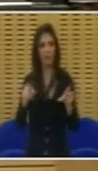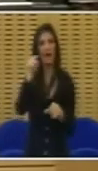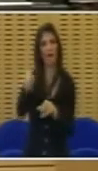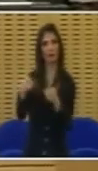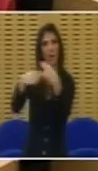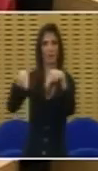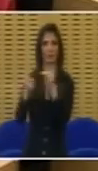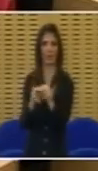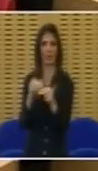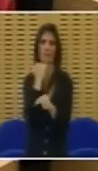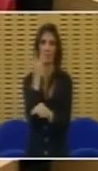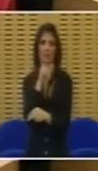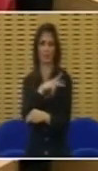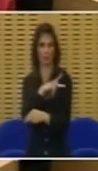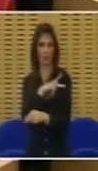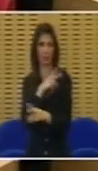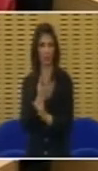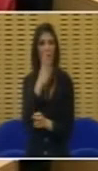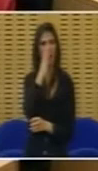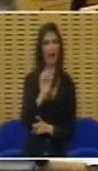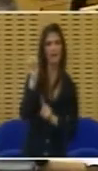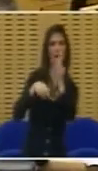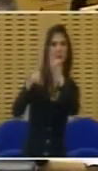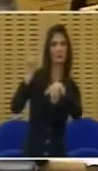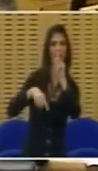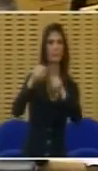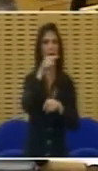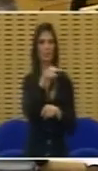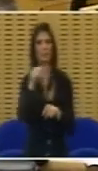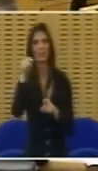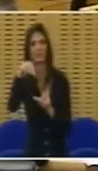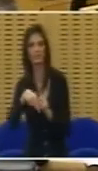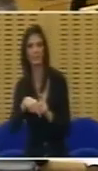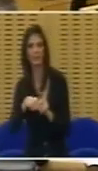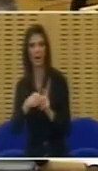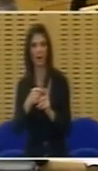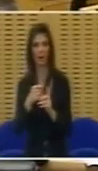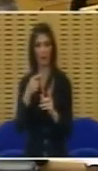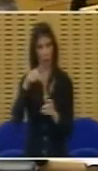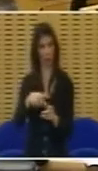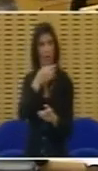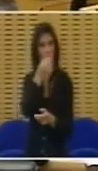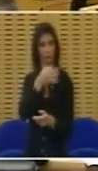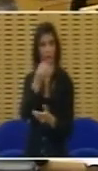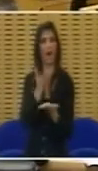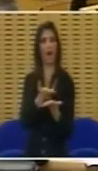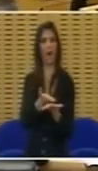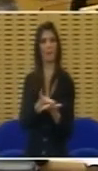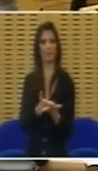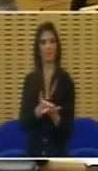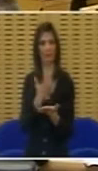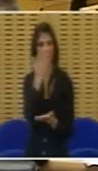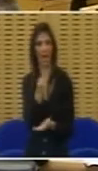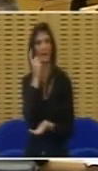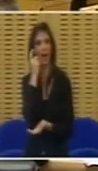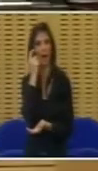Αλήθεια, υπάρχει κανείς σήμερα μετά από τόσα αποδεικτικά στοιχεία που ήρθαν στο φως, ο οποίος να αμφισβητεί ότι σε βάρος των Κυπρίων